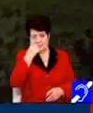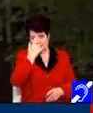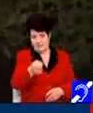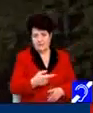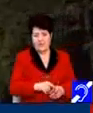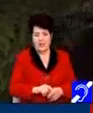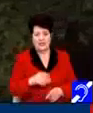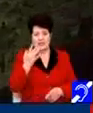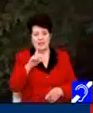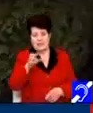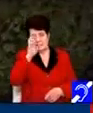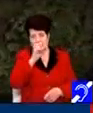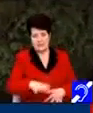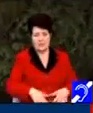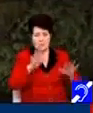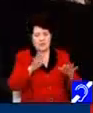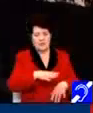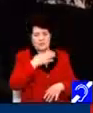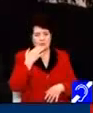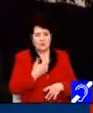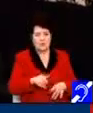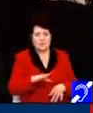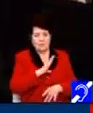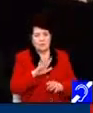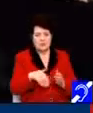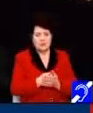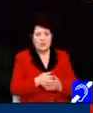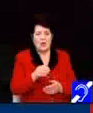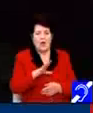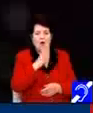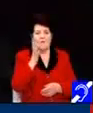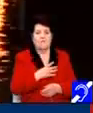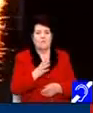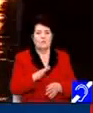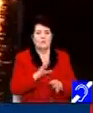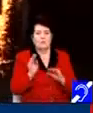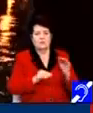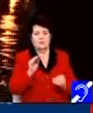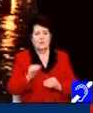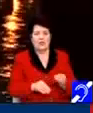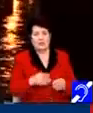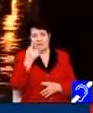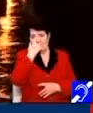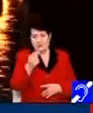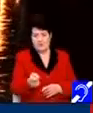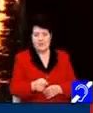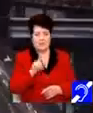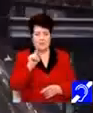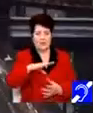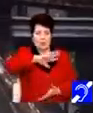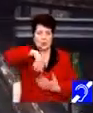statul Maryland s-au produs inundații. Din Pennsylvania până în New England au fost instituite sisteme de avertizare pentru tornade.